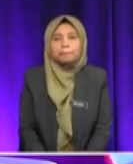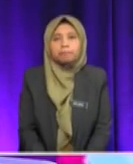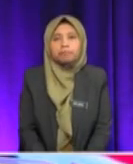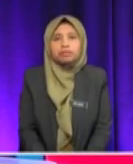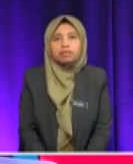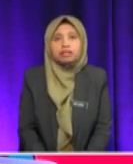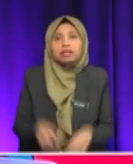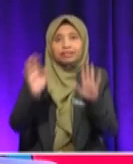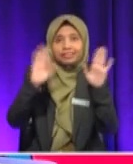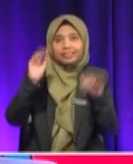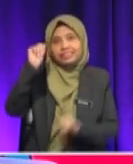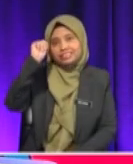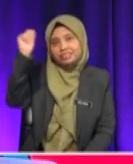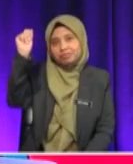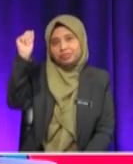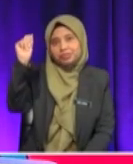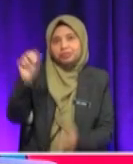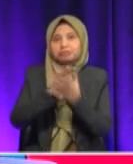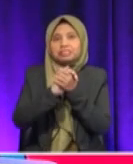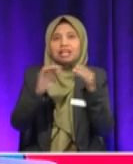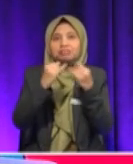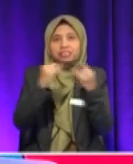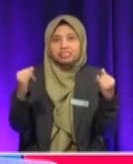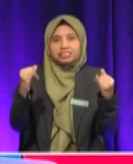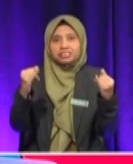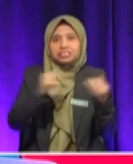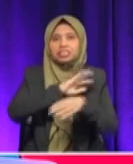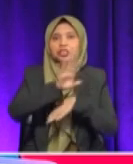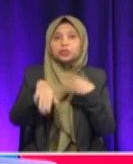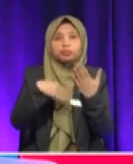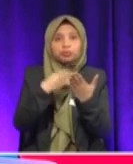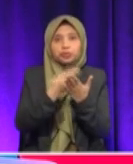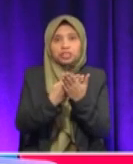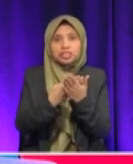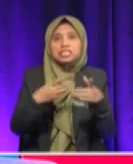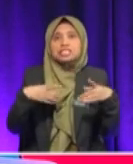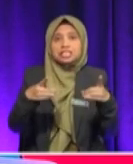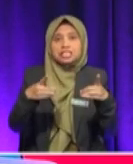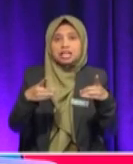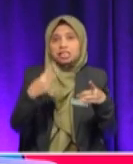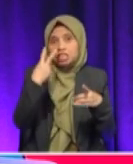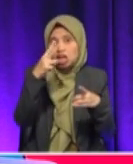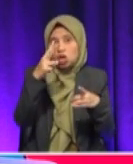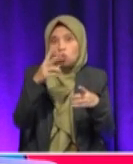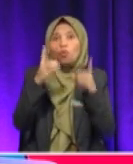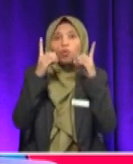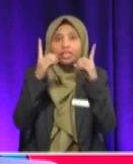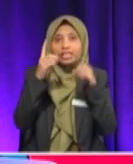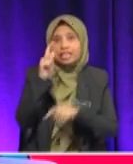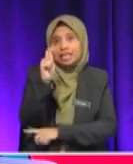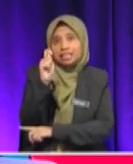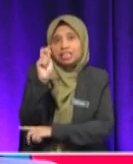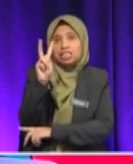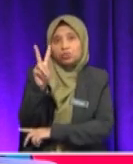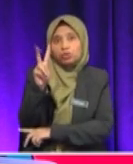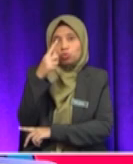halo halo Assalamualaikum salam sejahtera adik-adik rekan-rekan semua anda sedang menonton rencana diri tv bagi